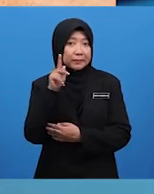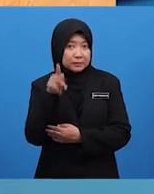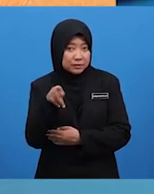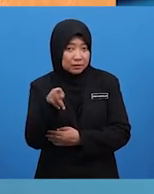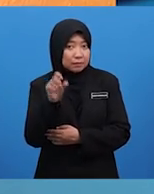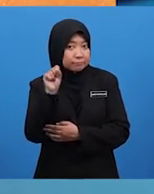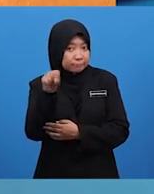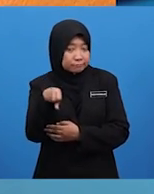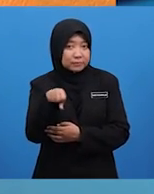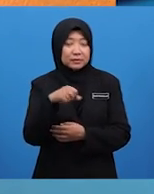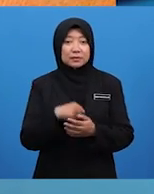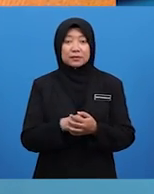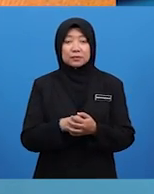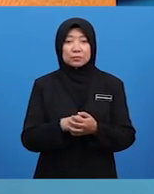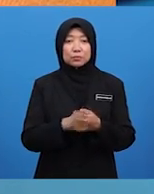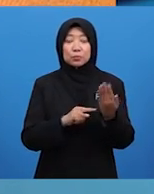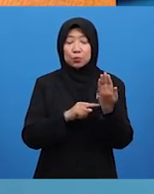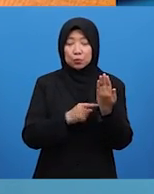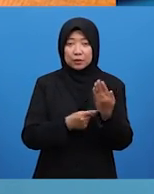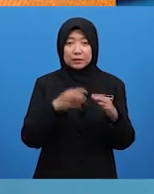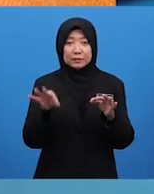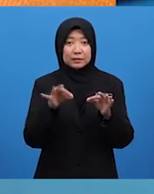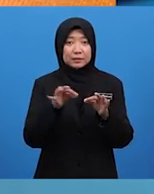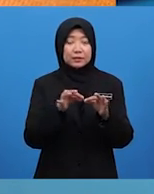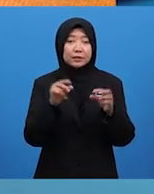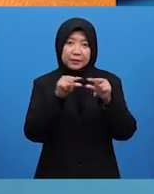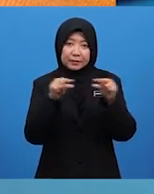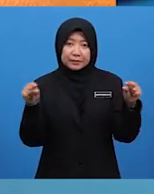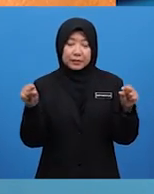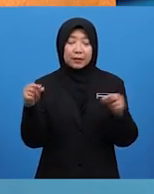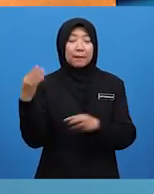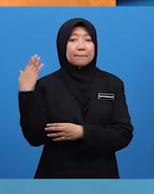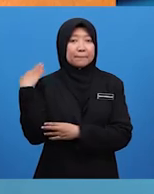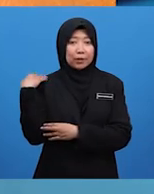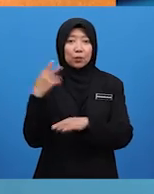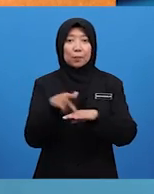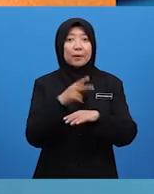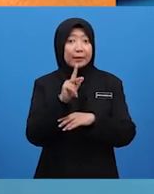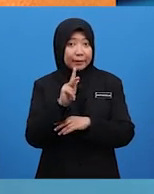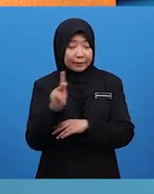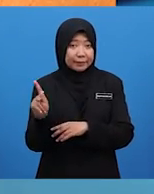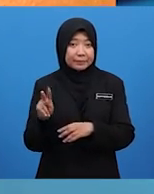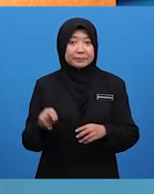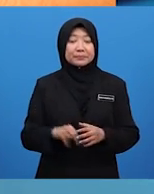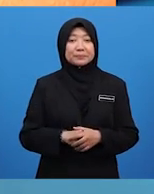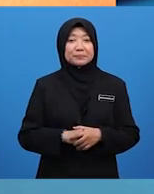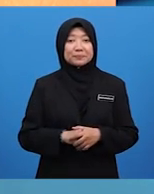Pastikan ya, murid-murid. Mulakan jahitan di garis bahu pakaian.